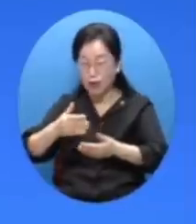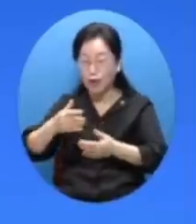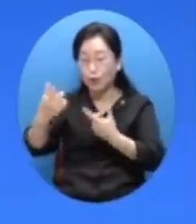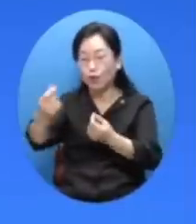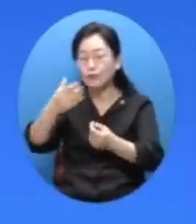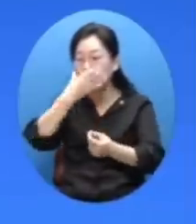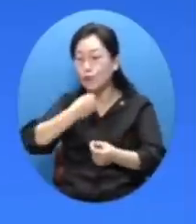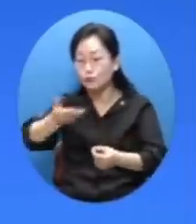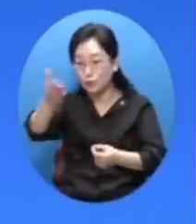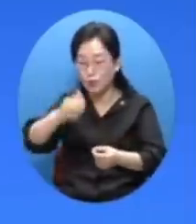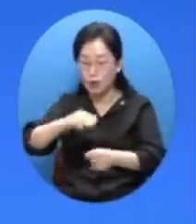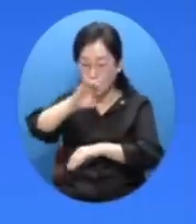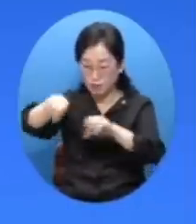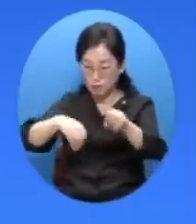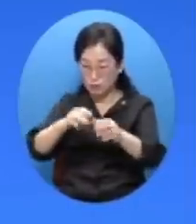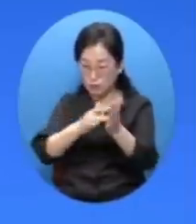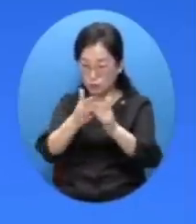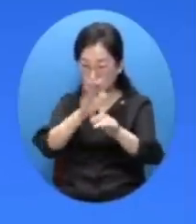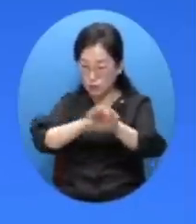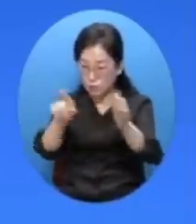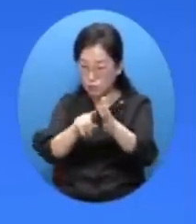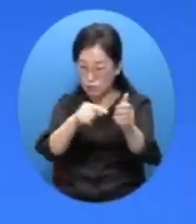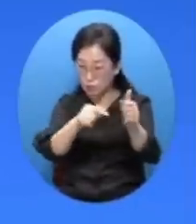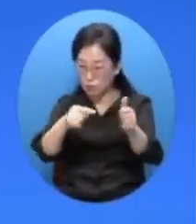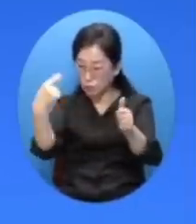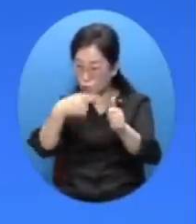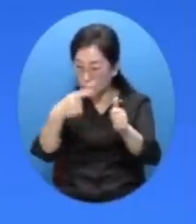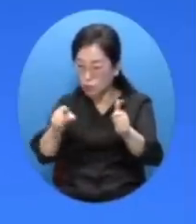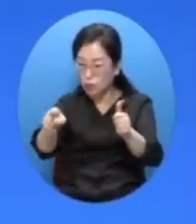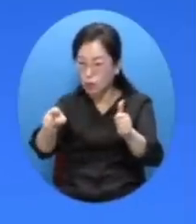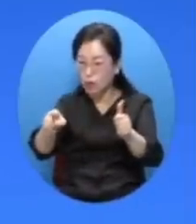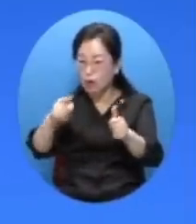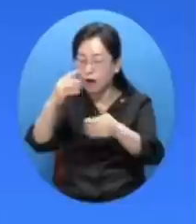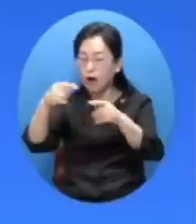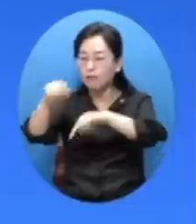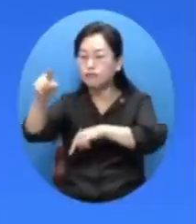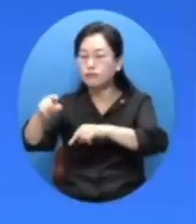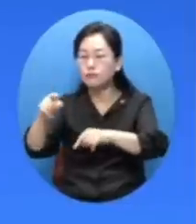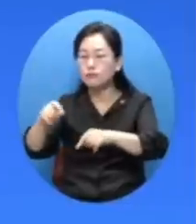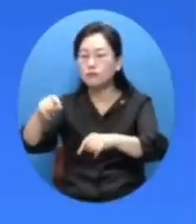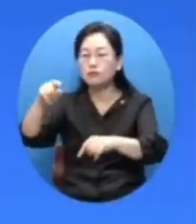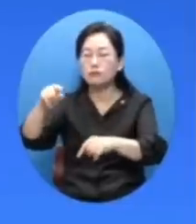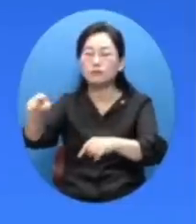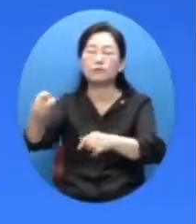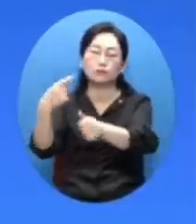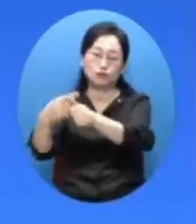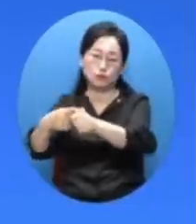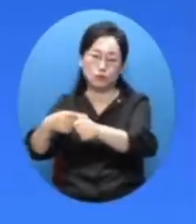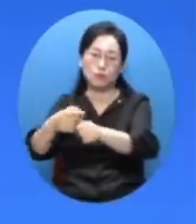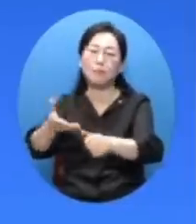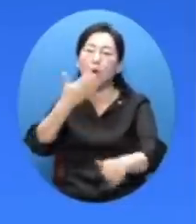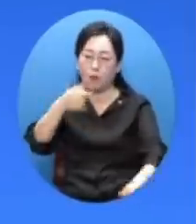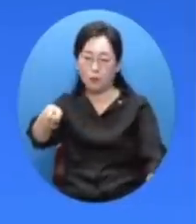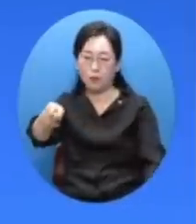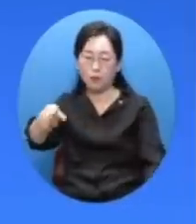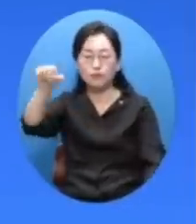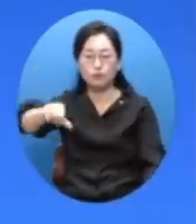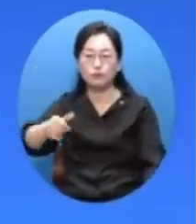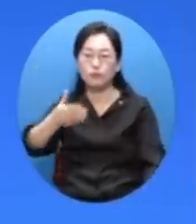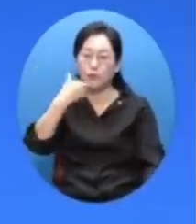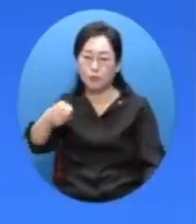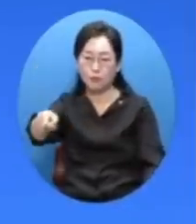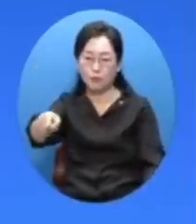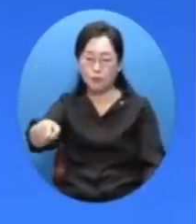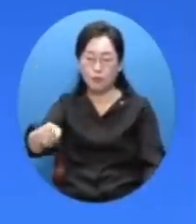사람들이 와서 비판하고 저주하면 그 사람이 저주를 받게 되는 것입니다. 누가 여러분을 물고 들을 때 전혀 눈나 깜짝할 필요가 없습니다. 하나님이 그걸